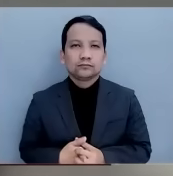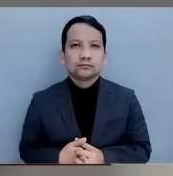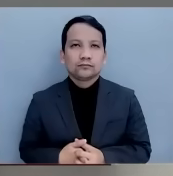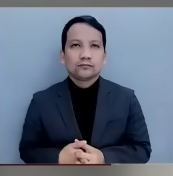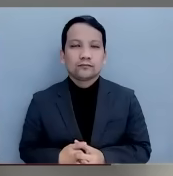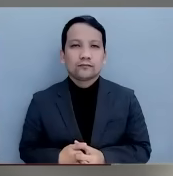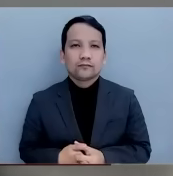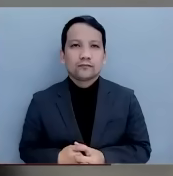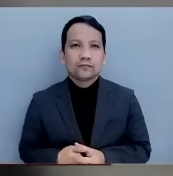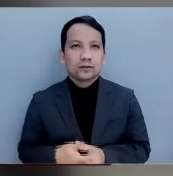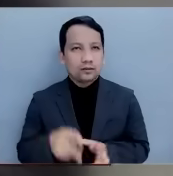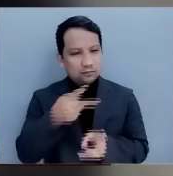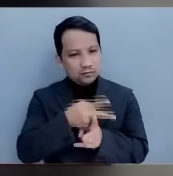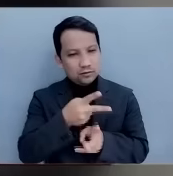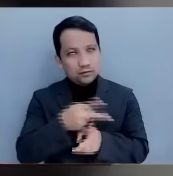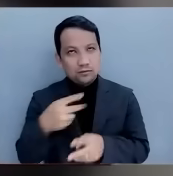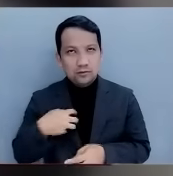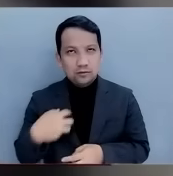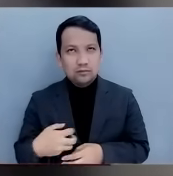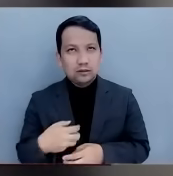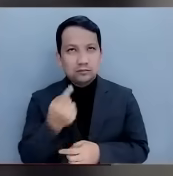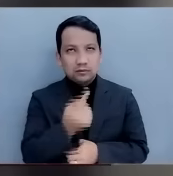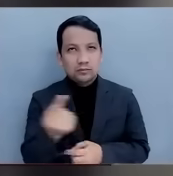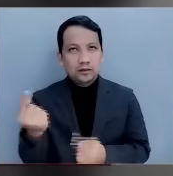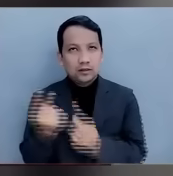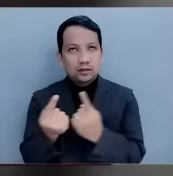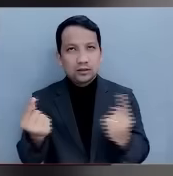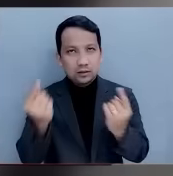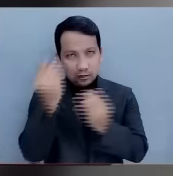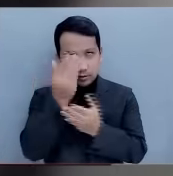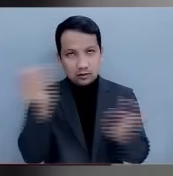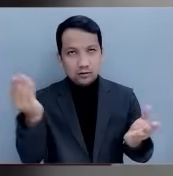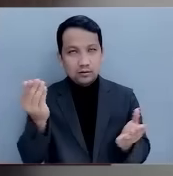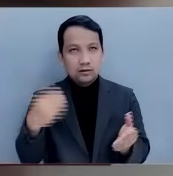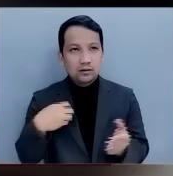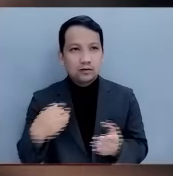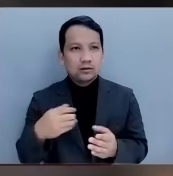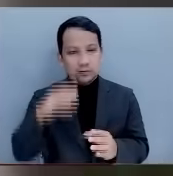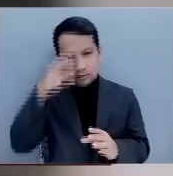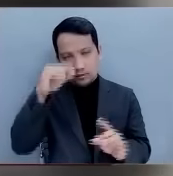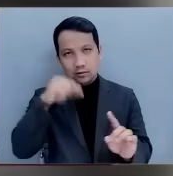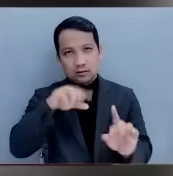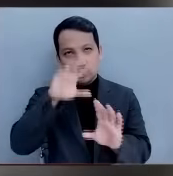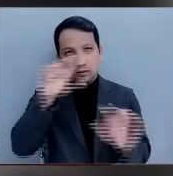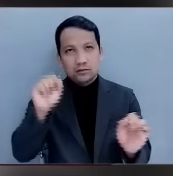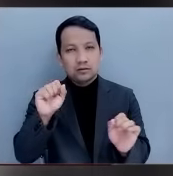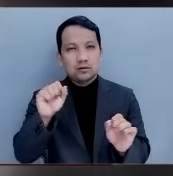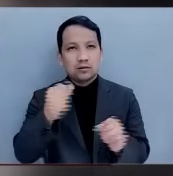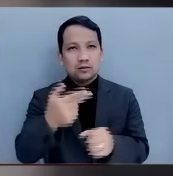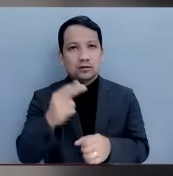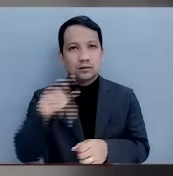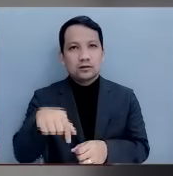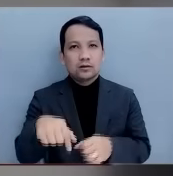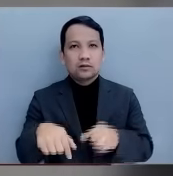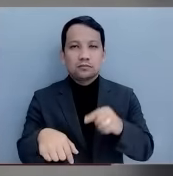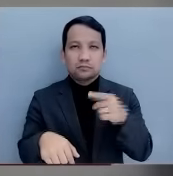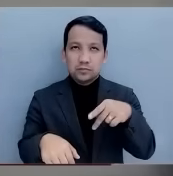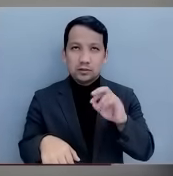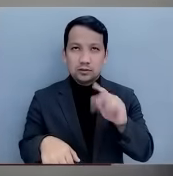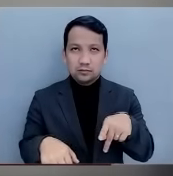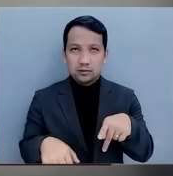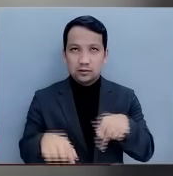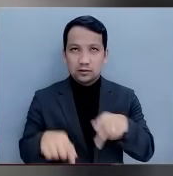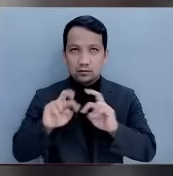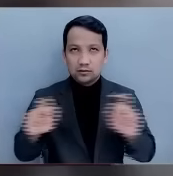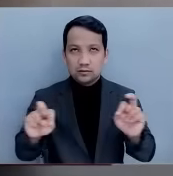Gwardyado ng mga polis habang isa-isang ibinababa mula sa sasakyan ng mga lalaking ito sa headquarters ng PNP Criminal